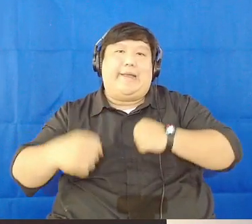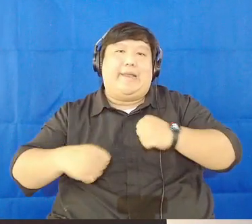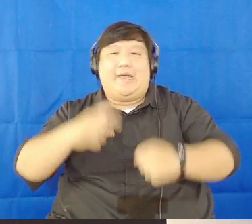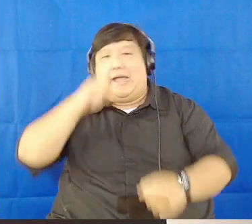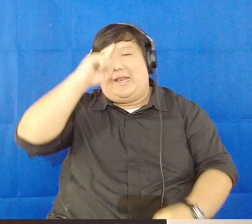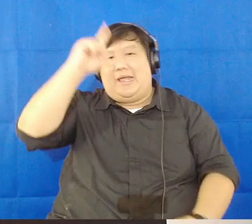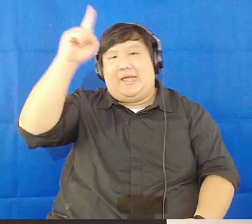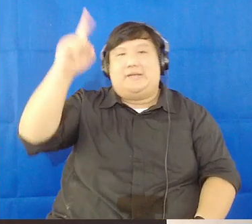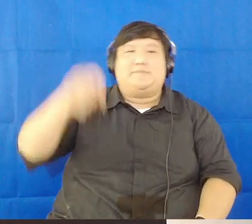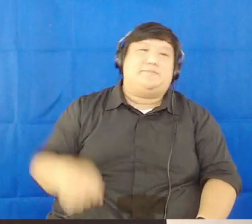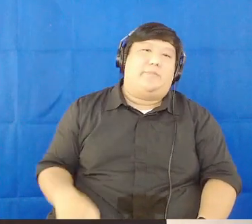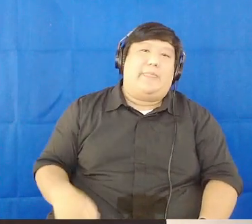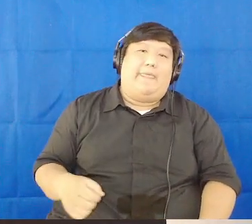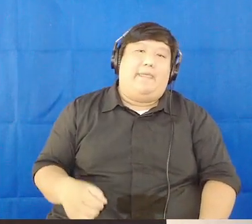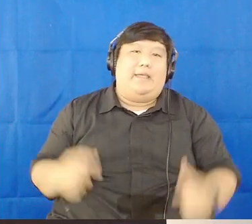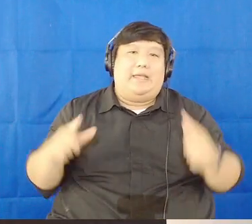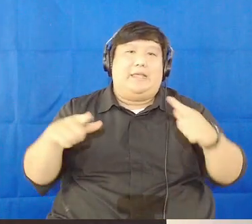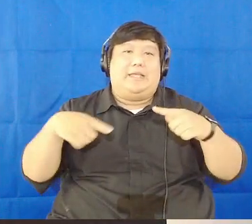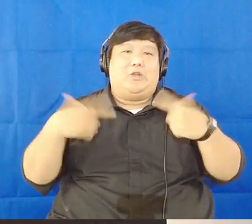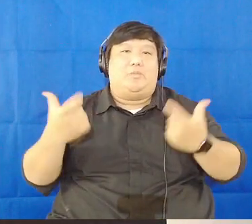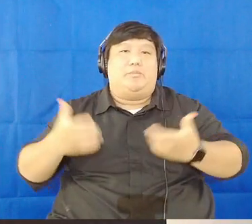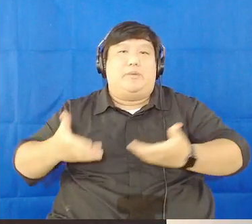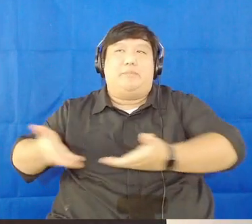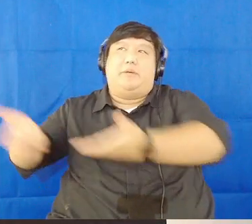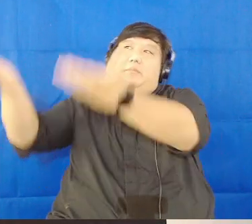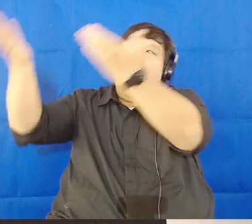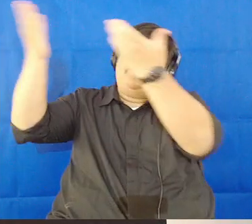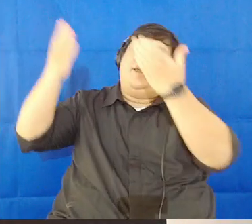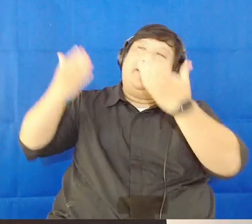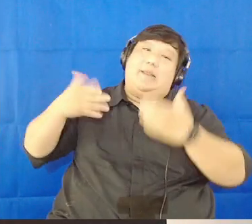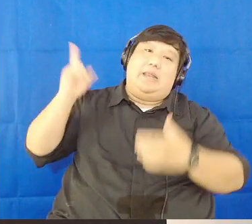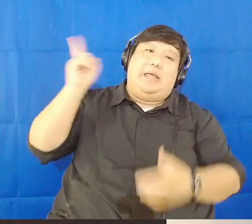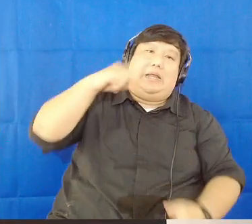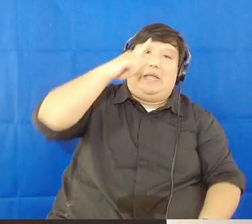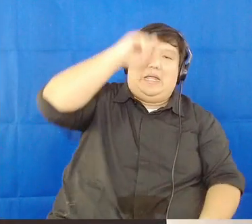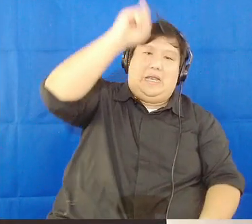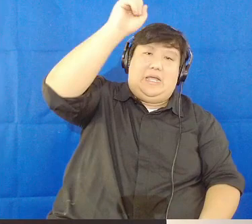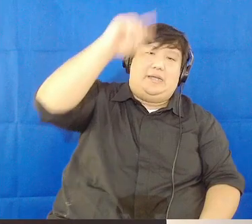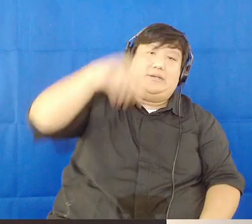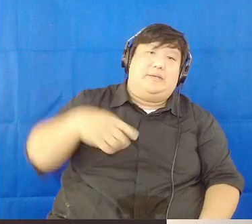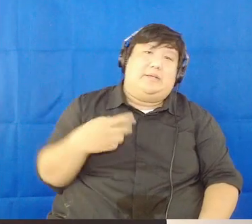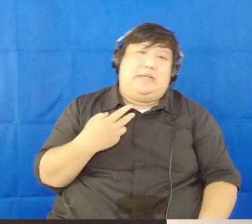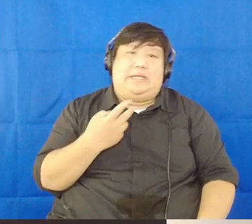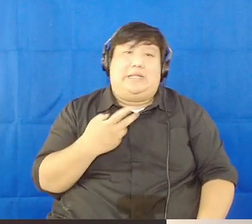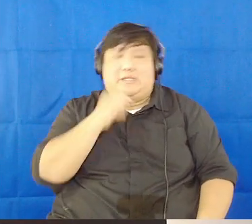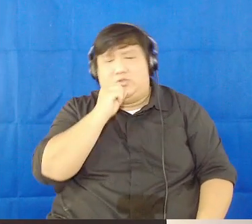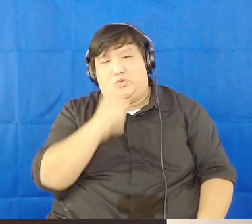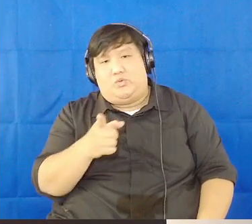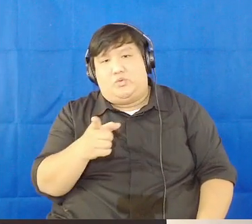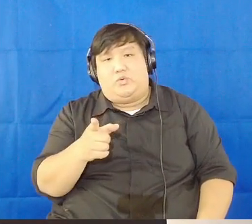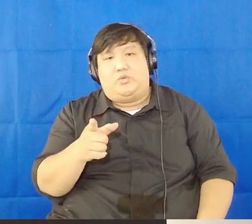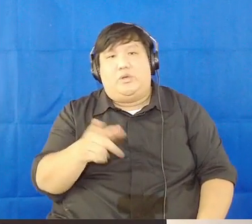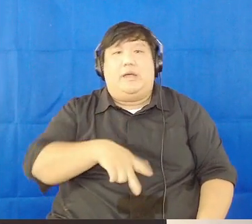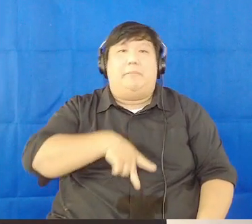pun juga menjadi pemberian dari Allah bagi sesama kita. Dan dengan demikian, kita pun sungguh menghayati